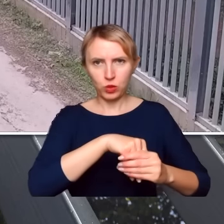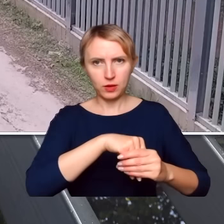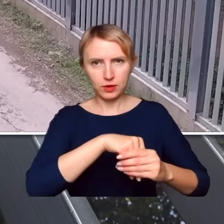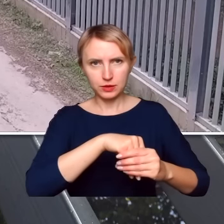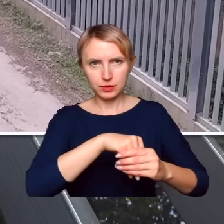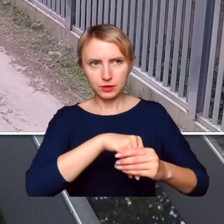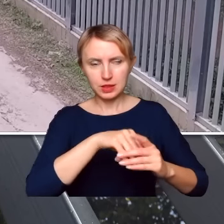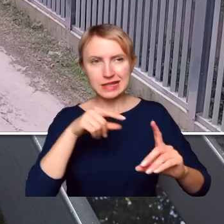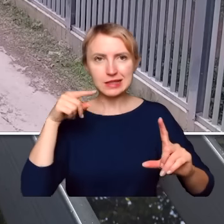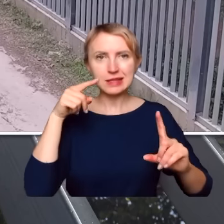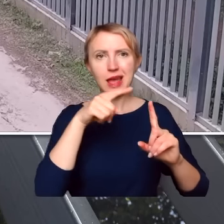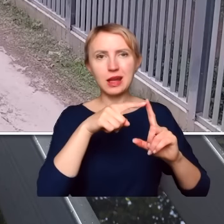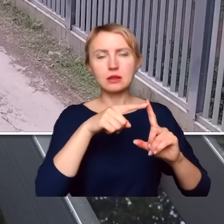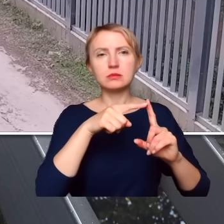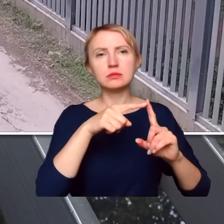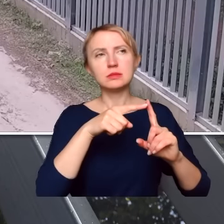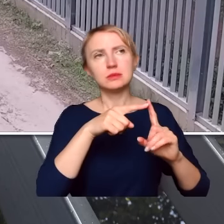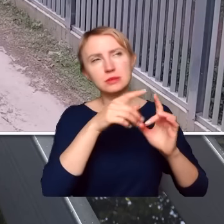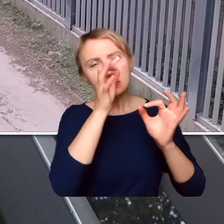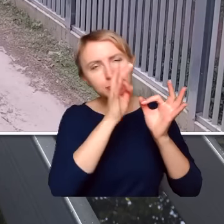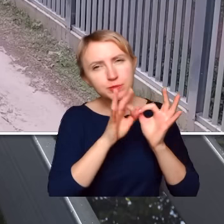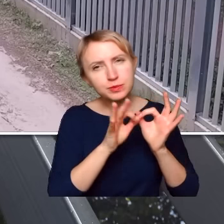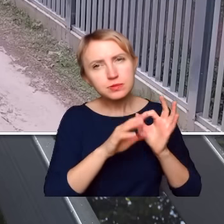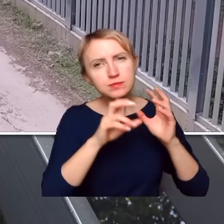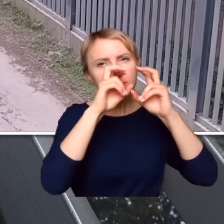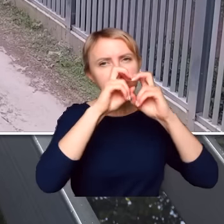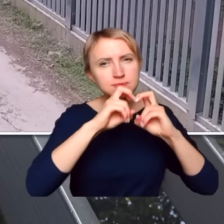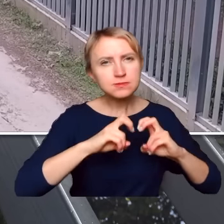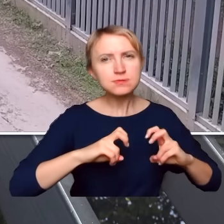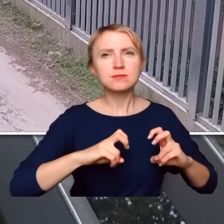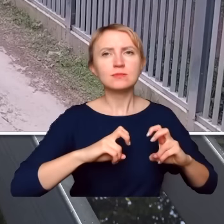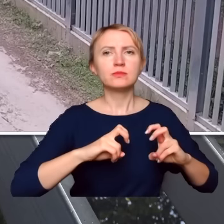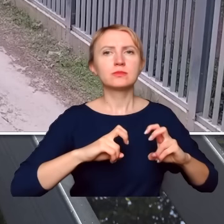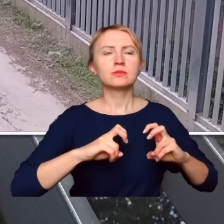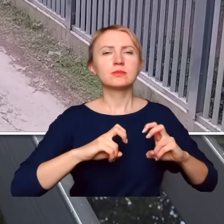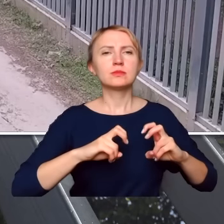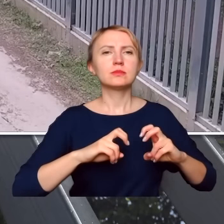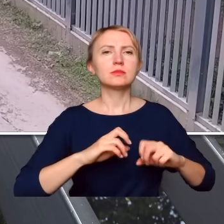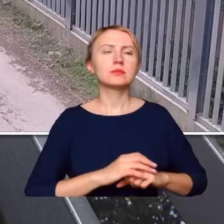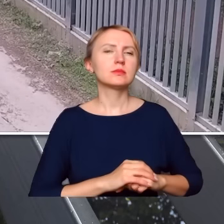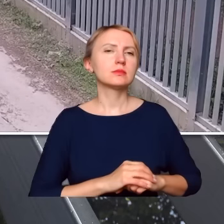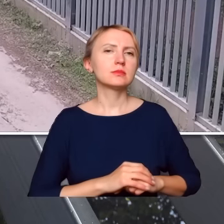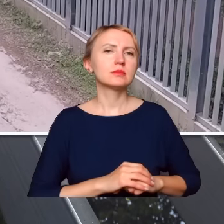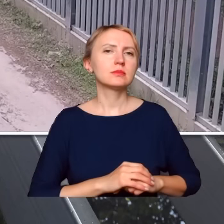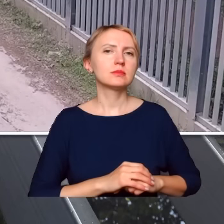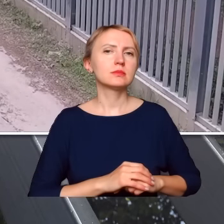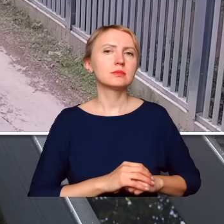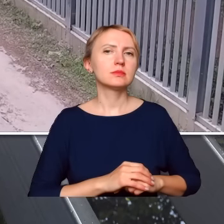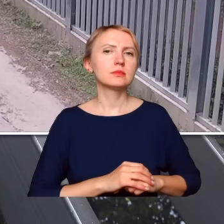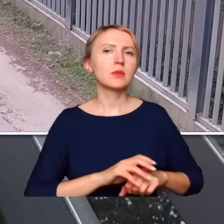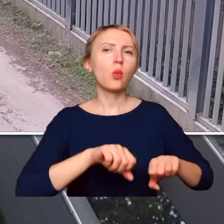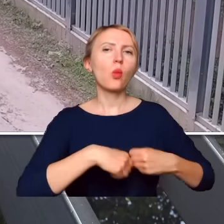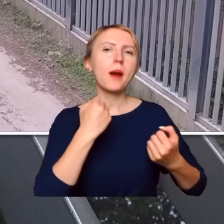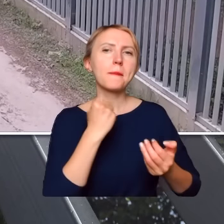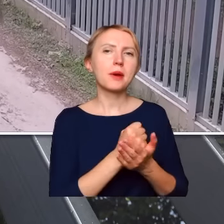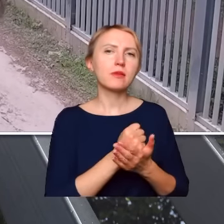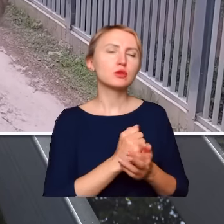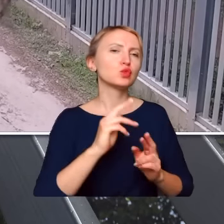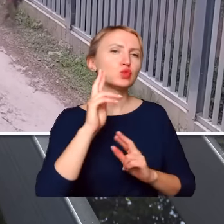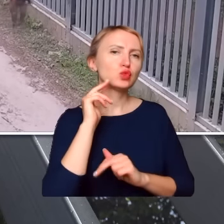szczególnego śledzenia, tropienia jakichś wykroczeń popełnianych przez czy to żołnierzy,